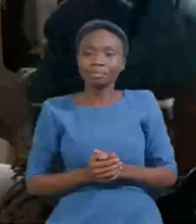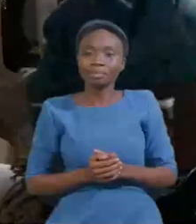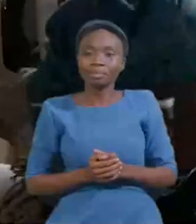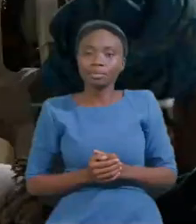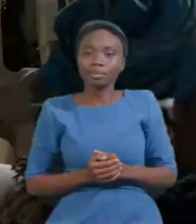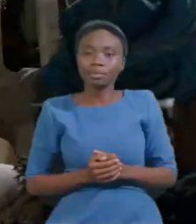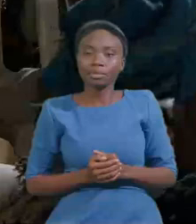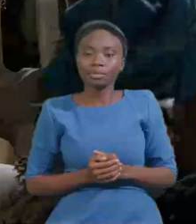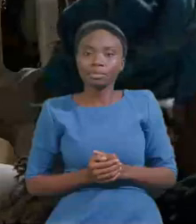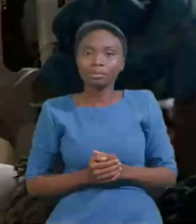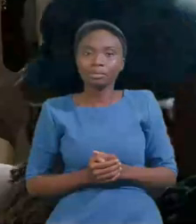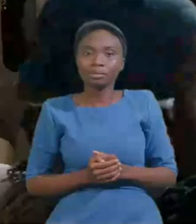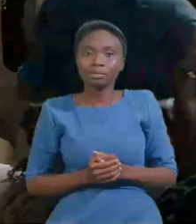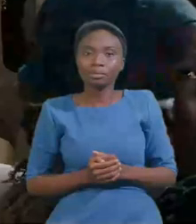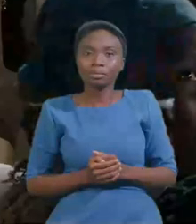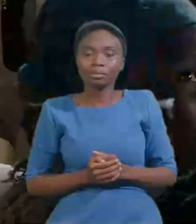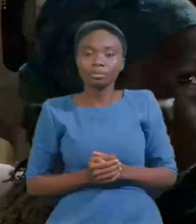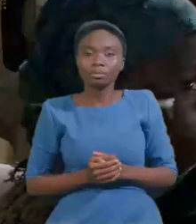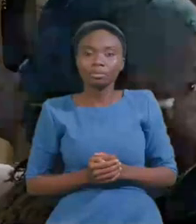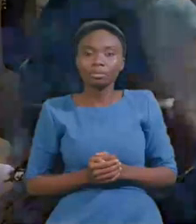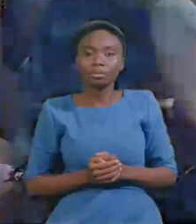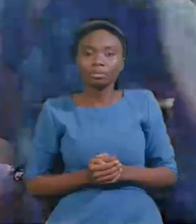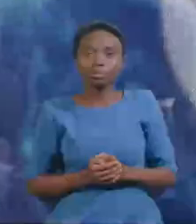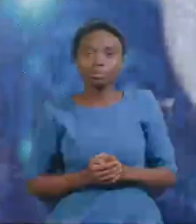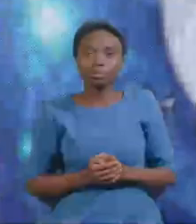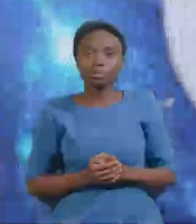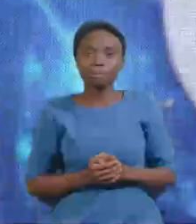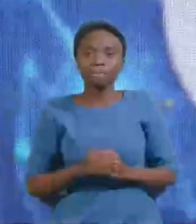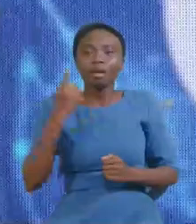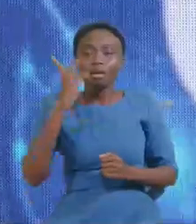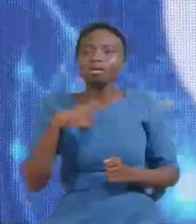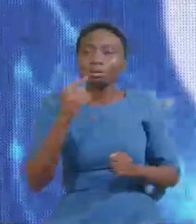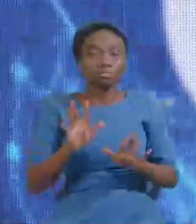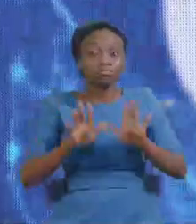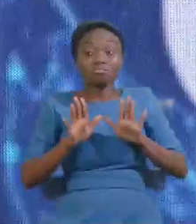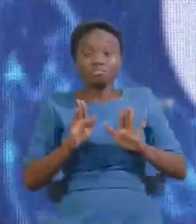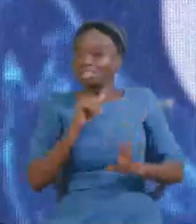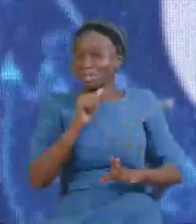Ils avaient la peur et la palpitation avant que cette voix ne vienne.